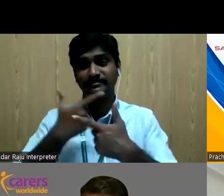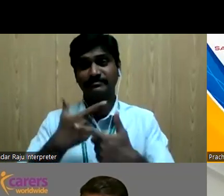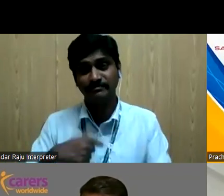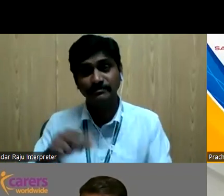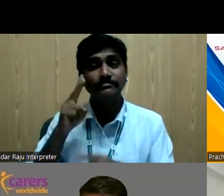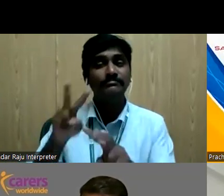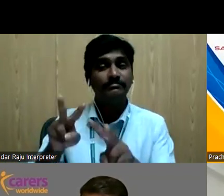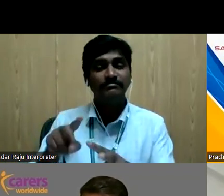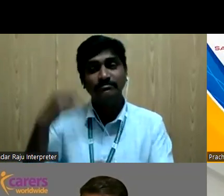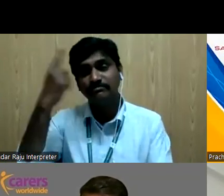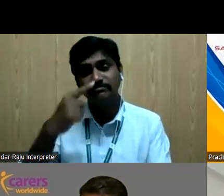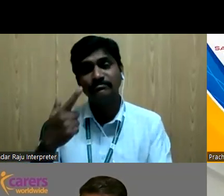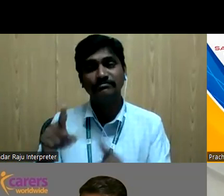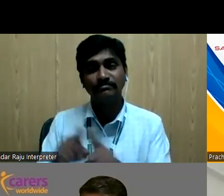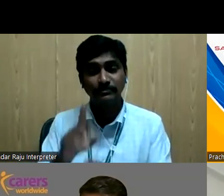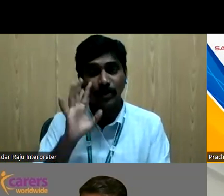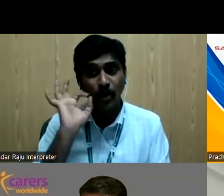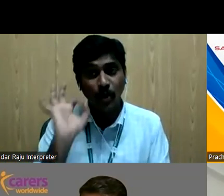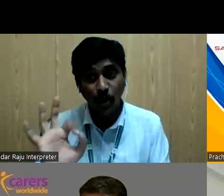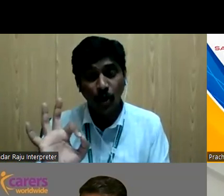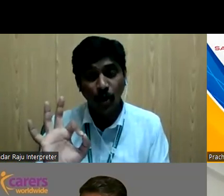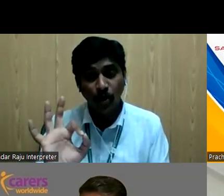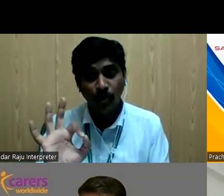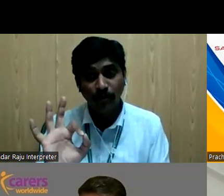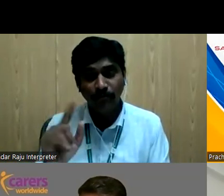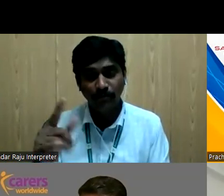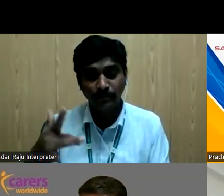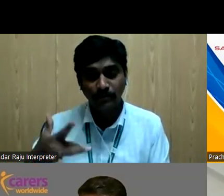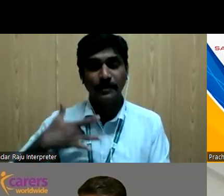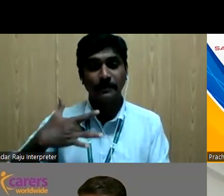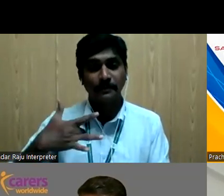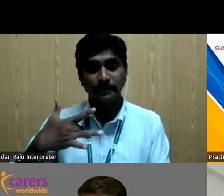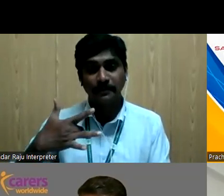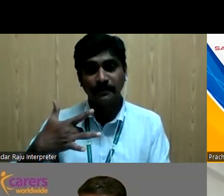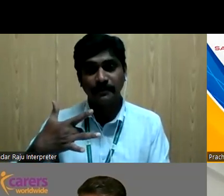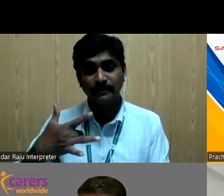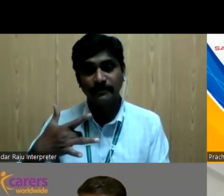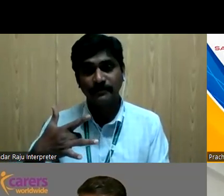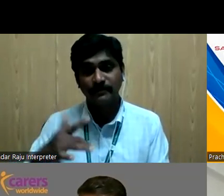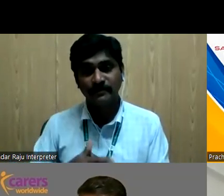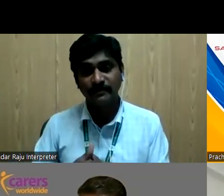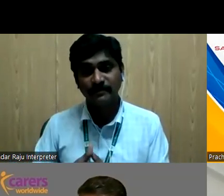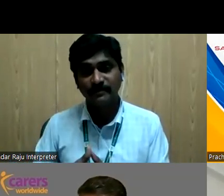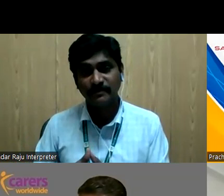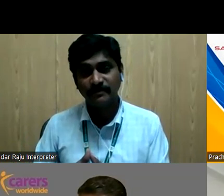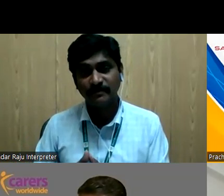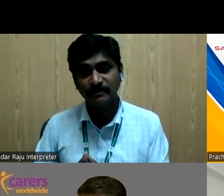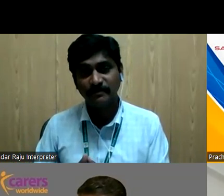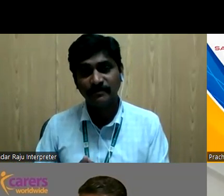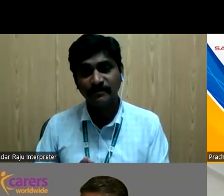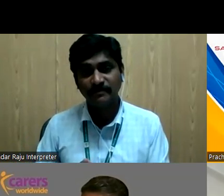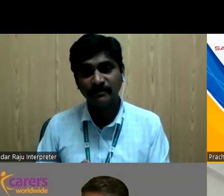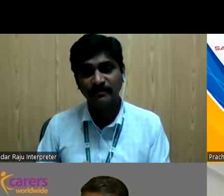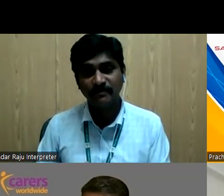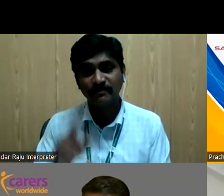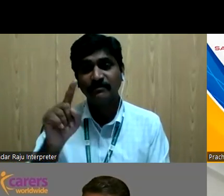आपने बहुत इम्पोर्टेंट चीजों पे टच किया कृष्णा जी. यू स्पोक अबाउट द स्टिग्मा दैट इज देयर